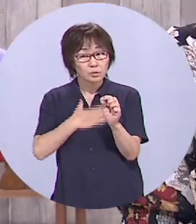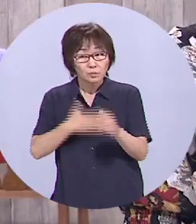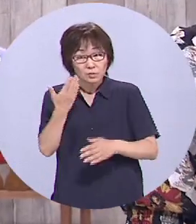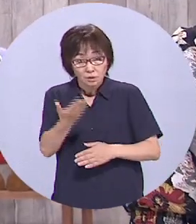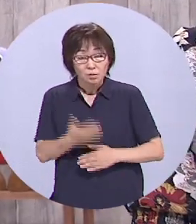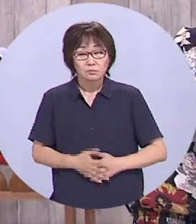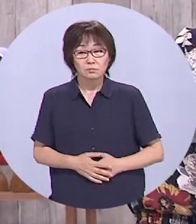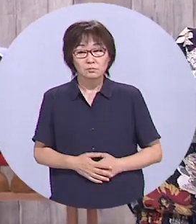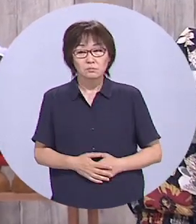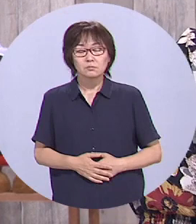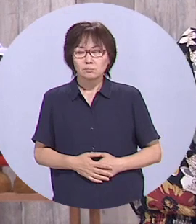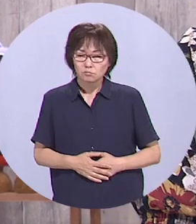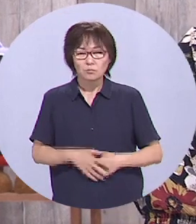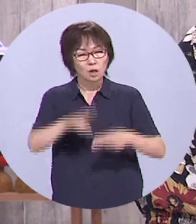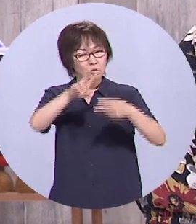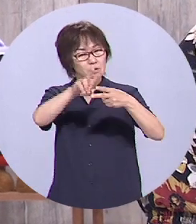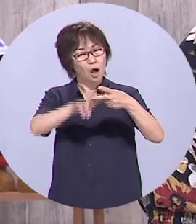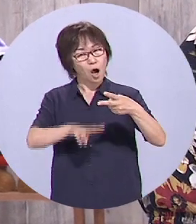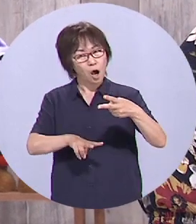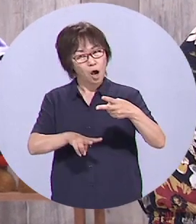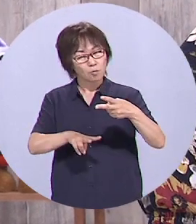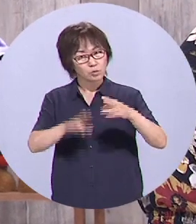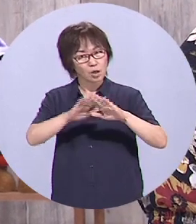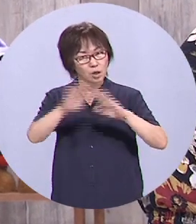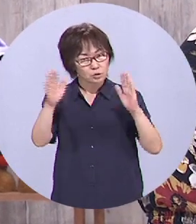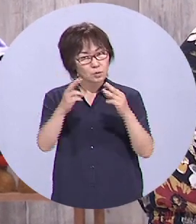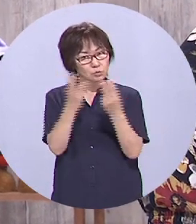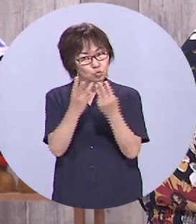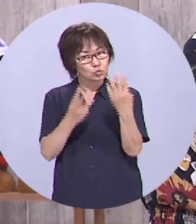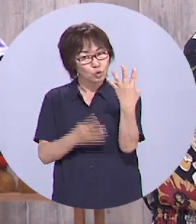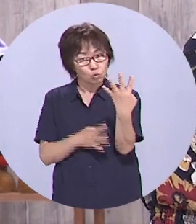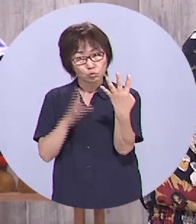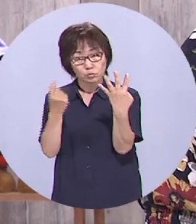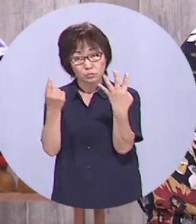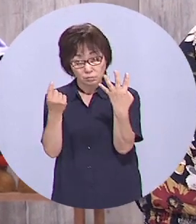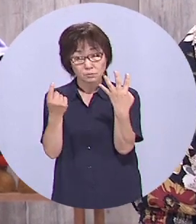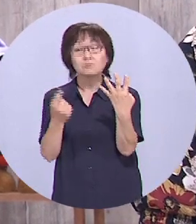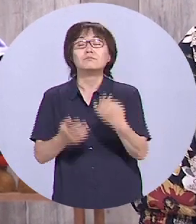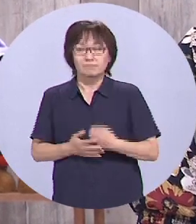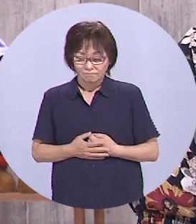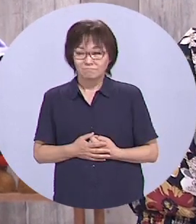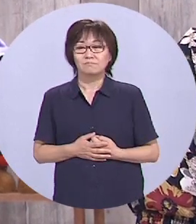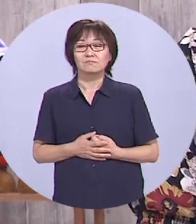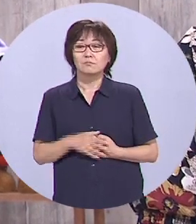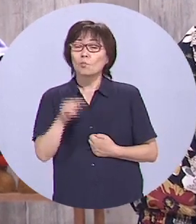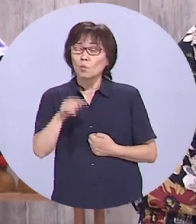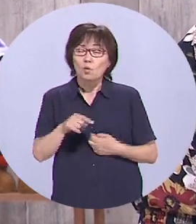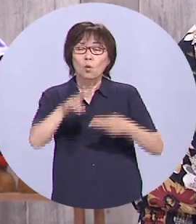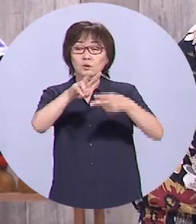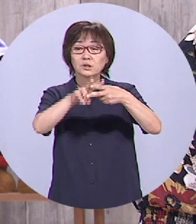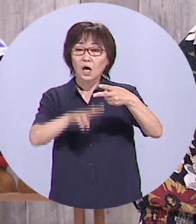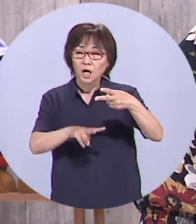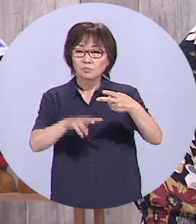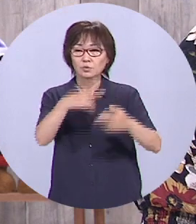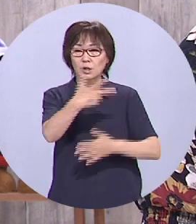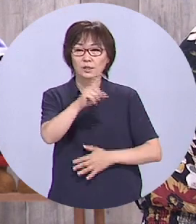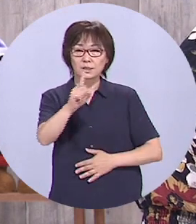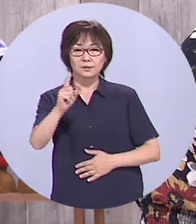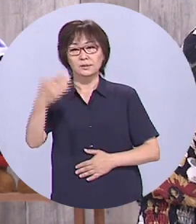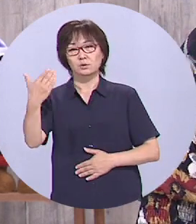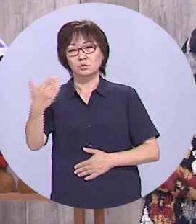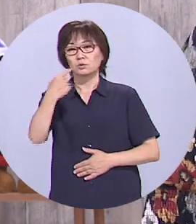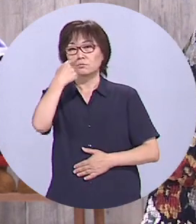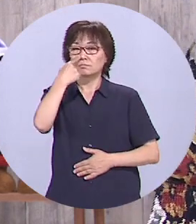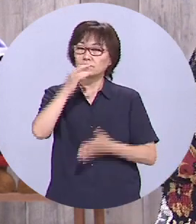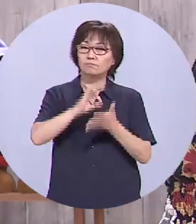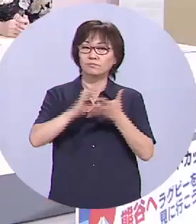はい、はい、あのシャープで始まる4桁の番号ですよね。 あ、そうなんですよ、うん、はい、 実はね、このシャープ7119を一度